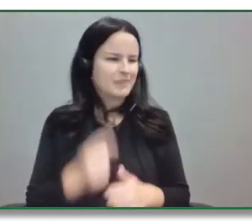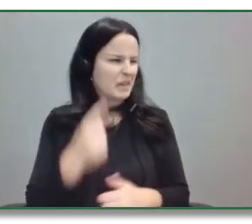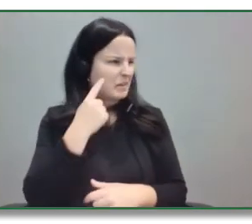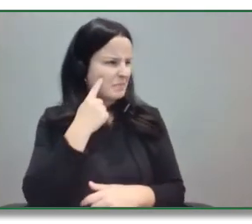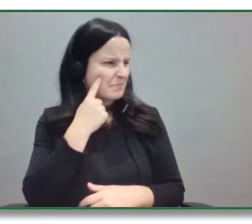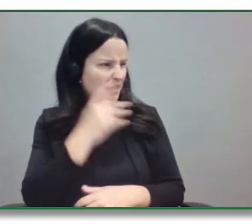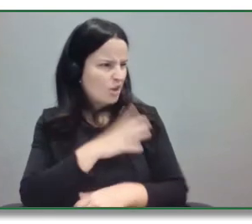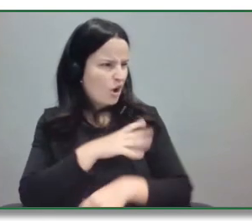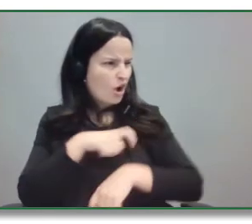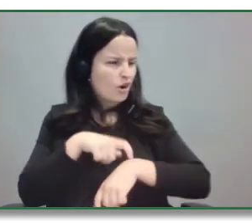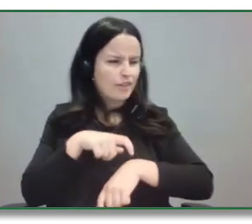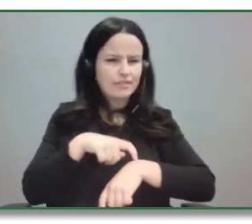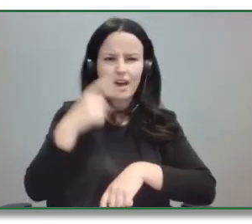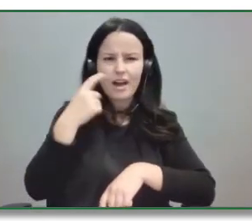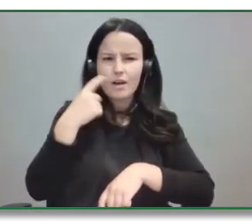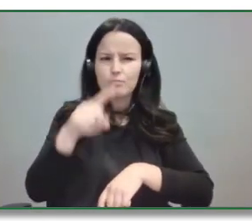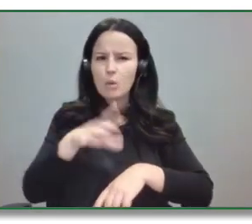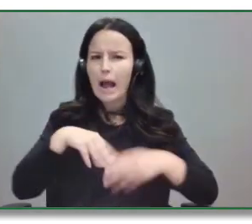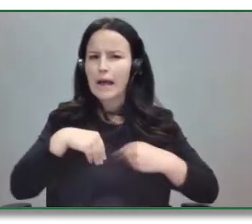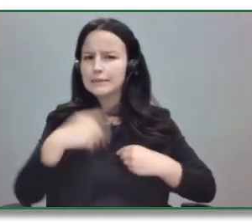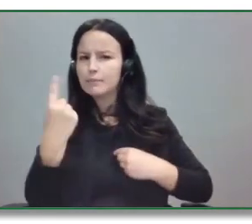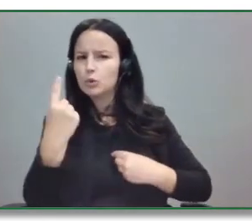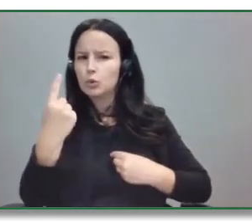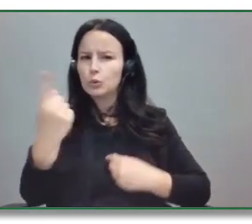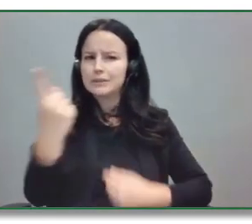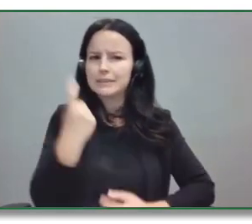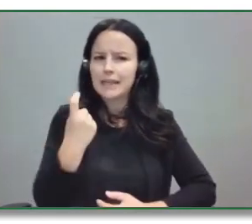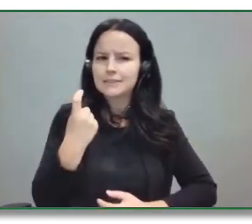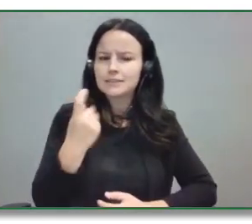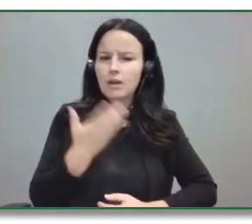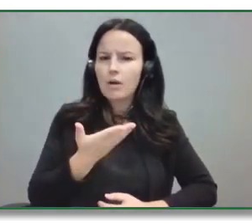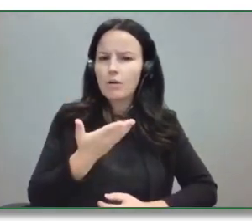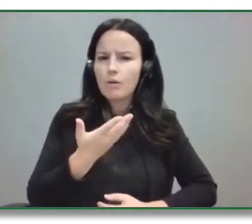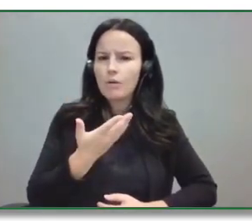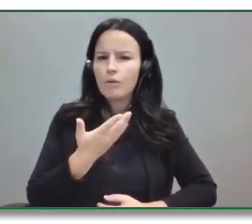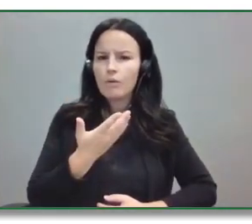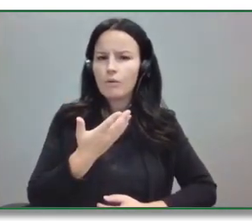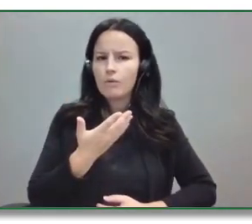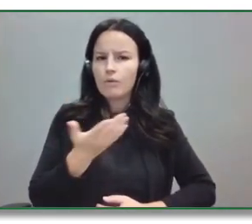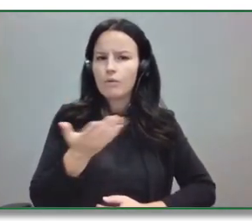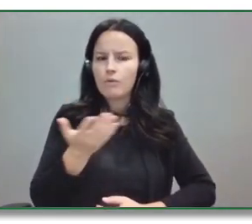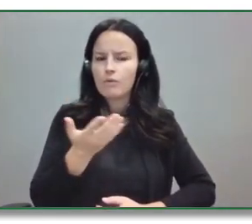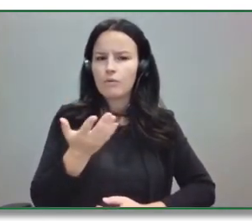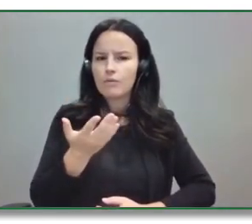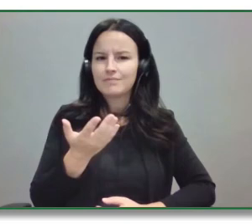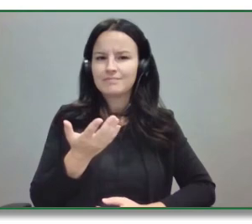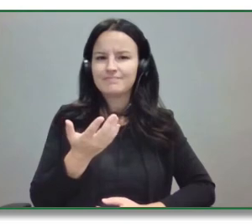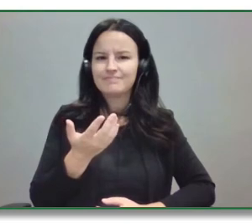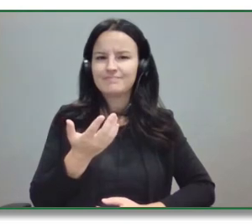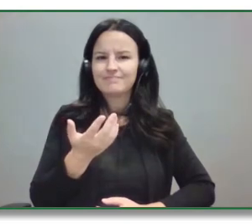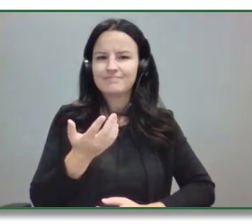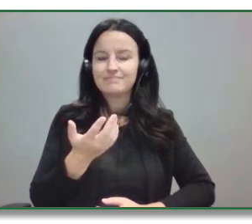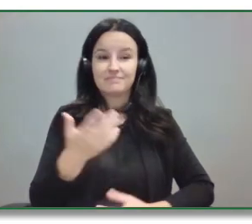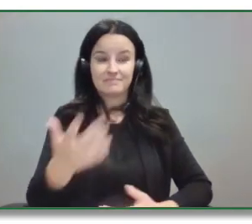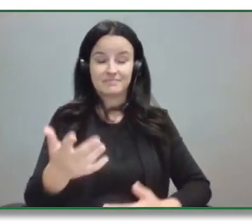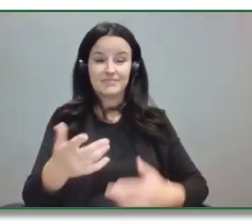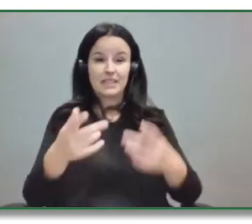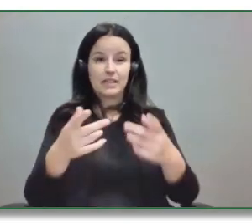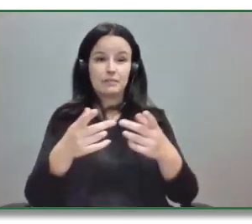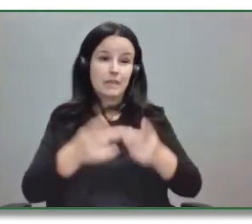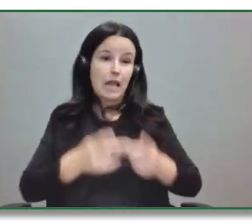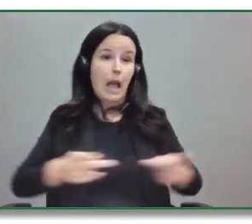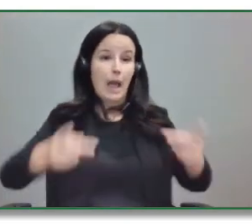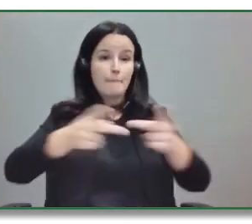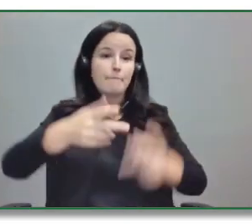temps d'accepter une question rapide. Vous avez de très bonnes réactions de vos parcs locaux, de votre